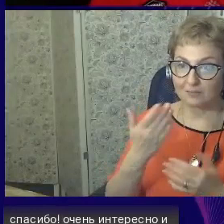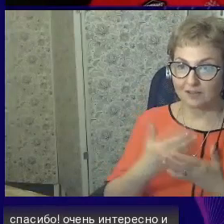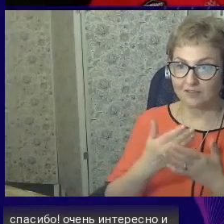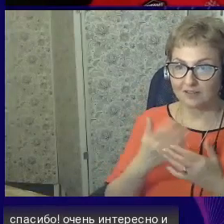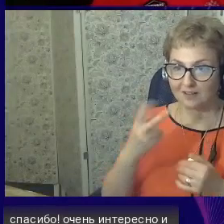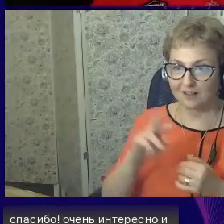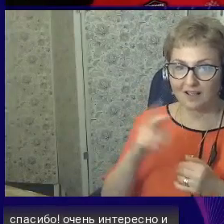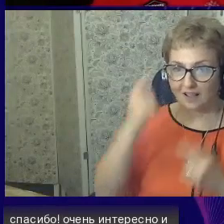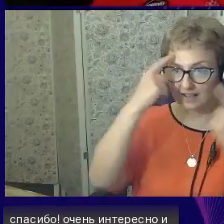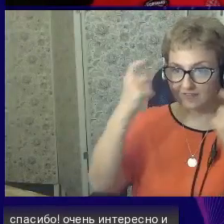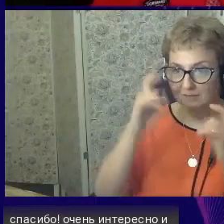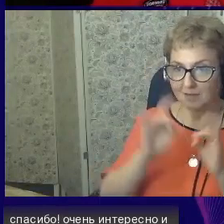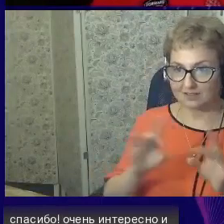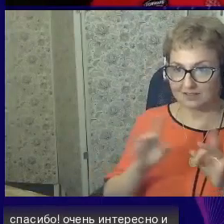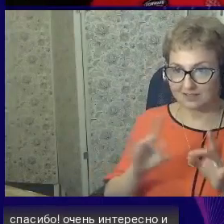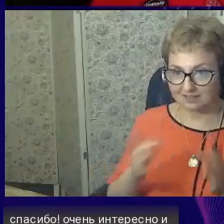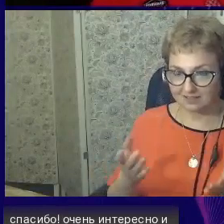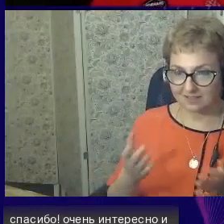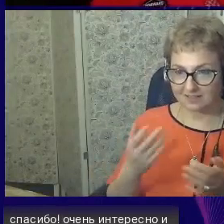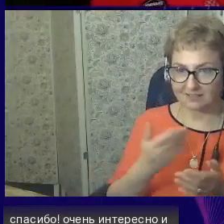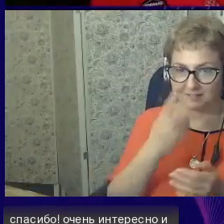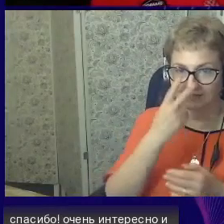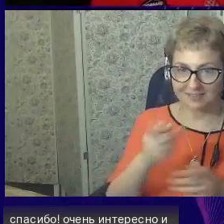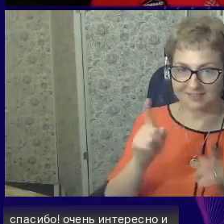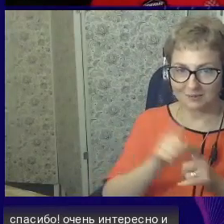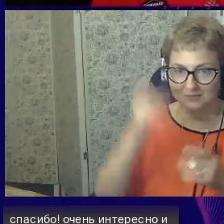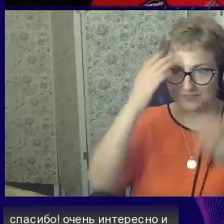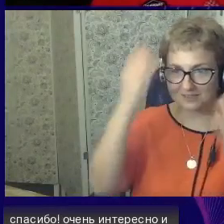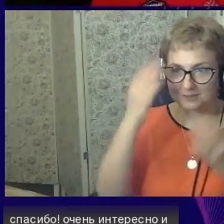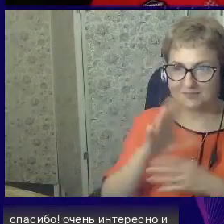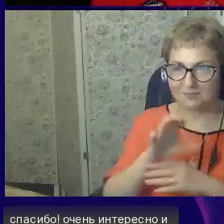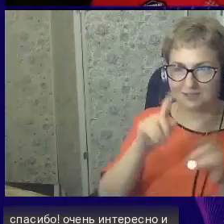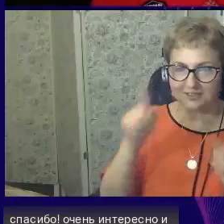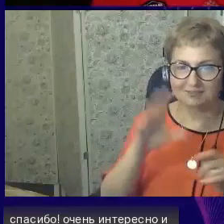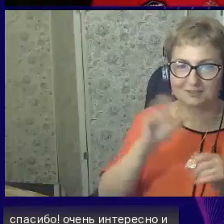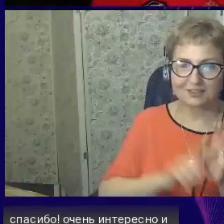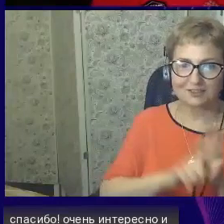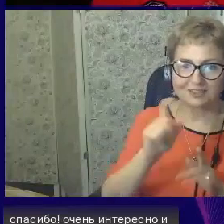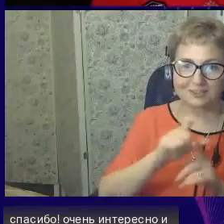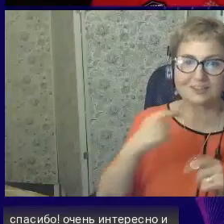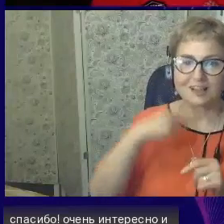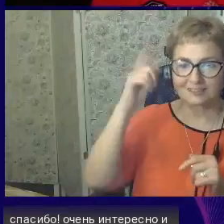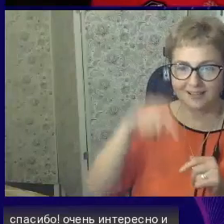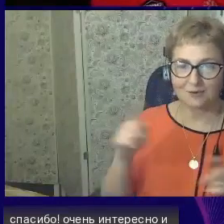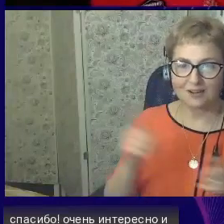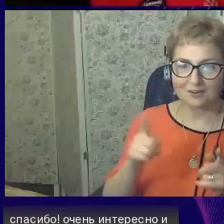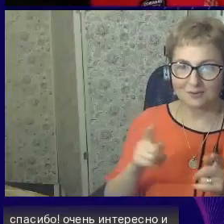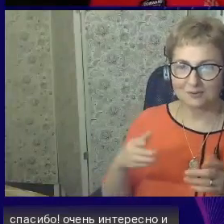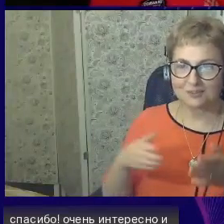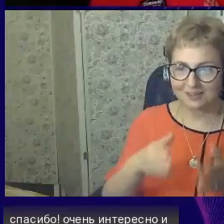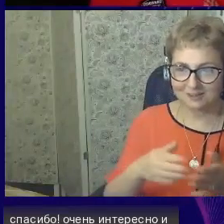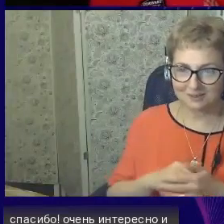для информации. Ну, вот видите, такой веселый кадр. Все начиналось со слов «Я знаю короткую дорогу».